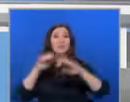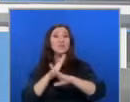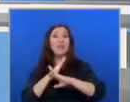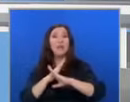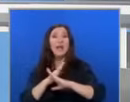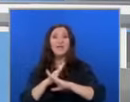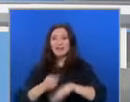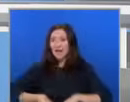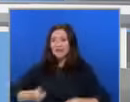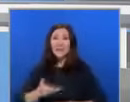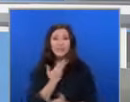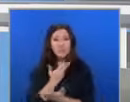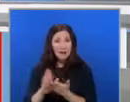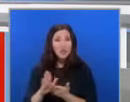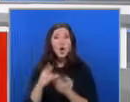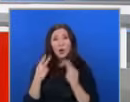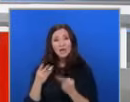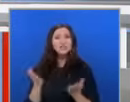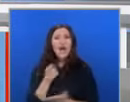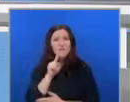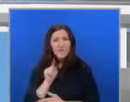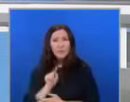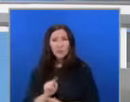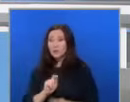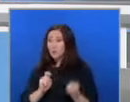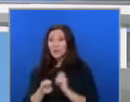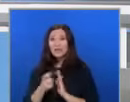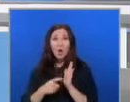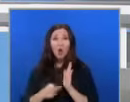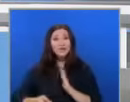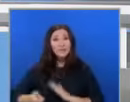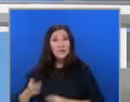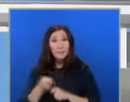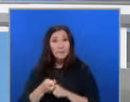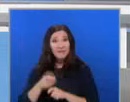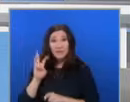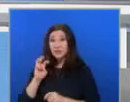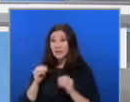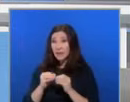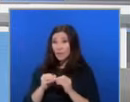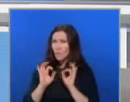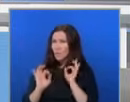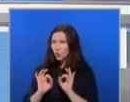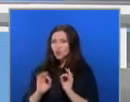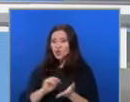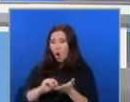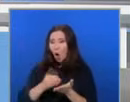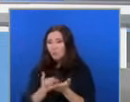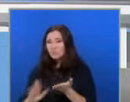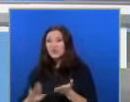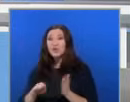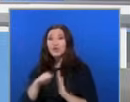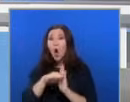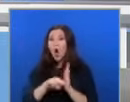хазарт са паднали. Оказва се, че става дума за промяна в закона за хазарта, направена на 30 април. И по-точно, че отписването